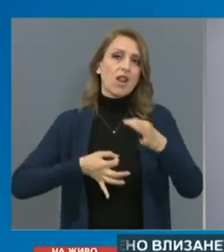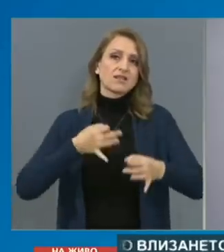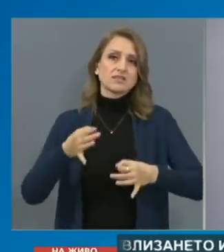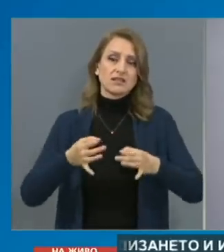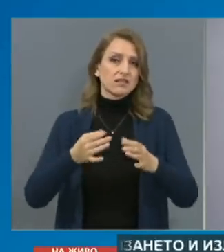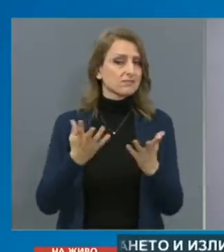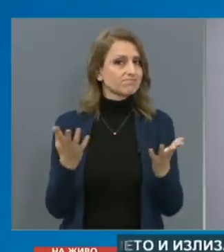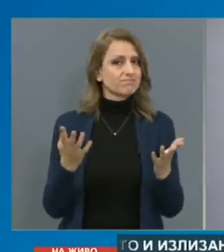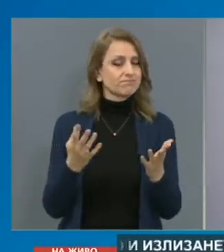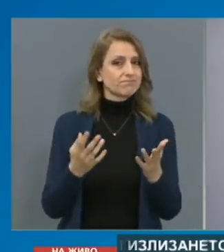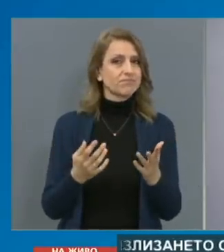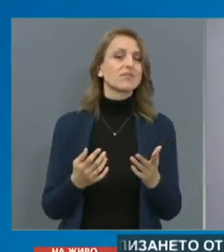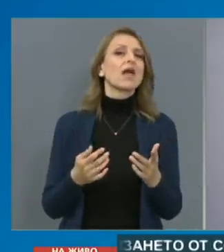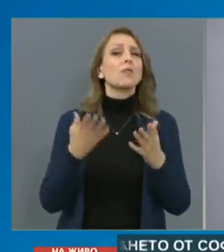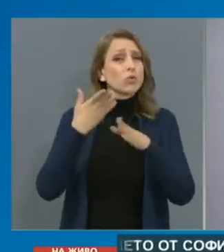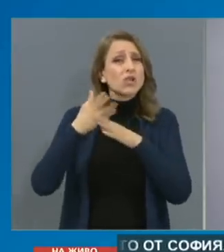какъв е механизъм,